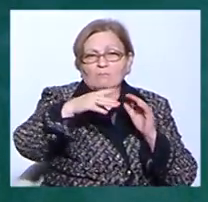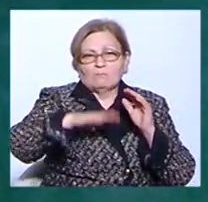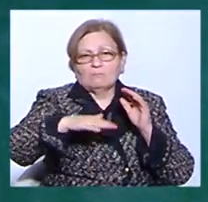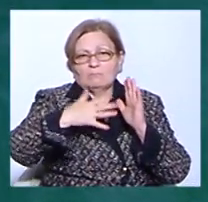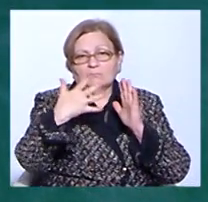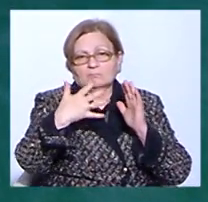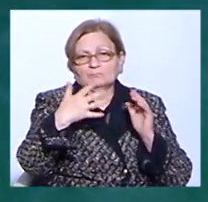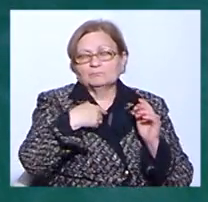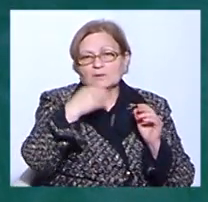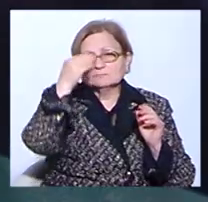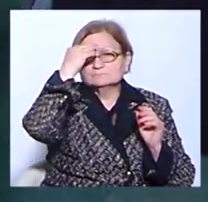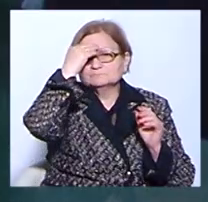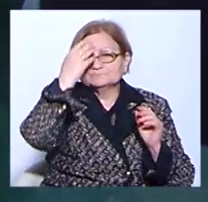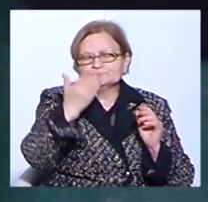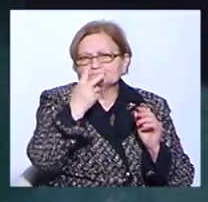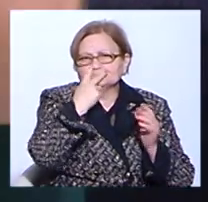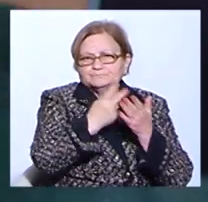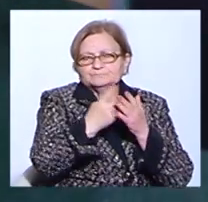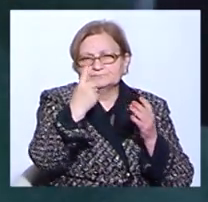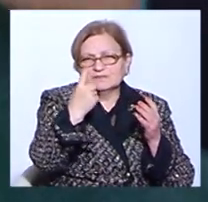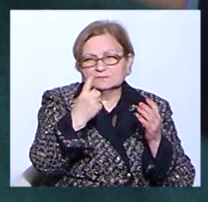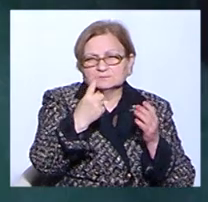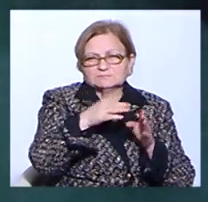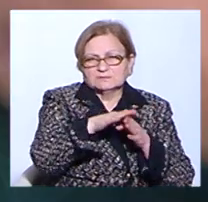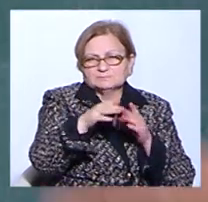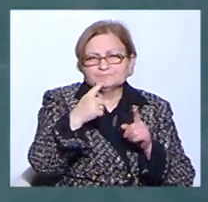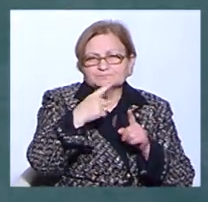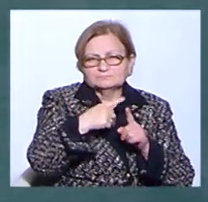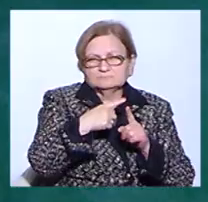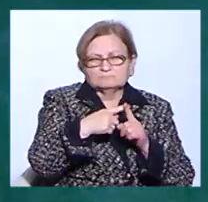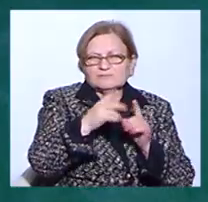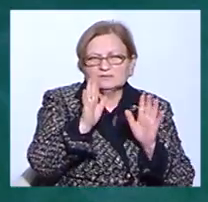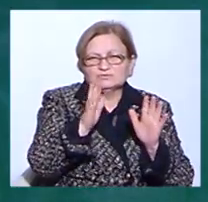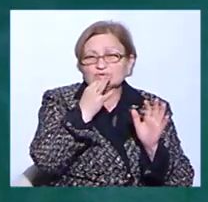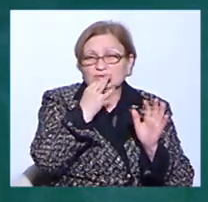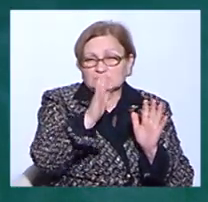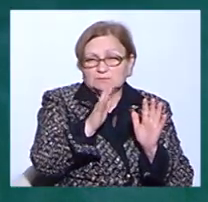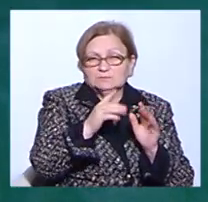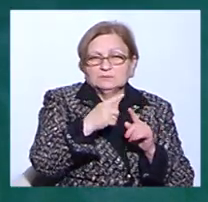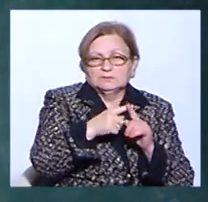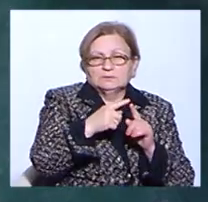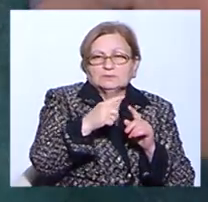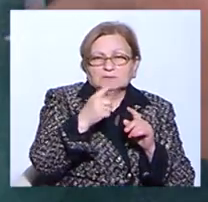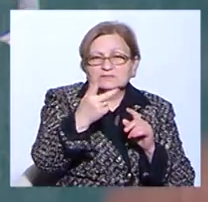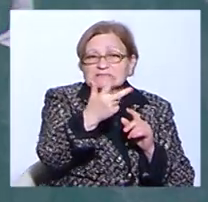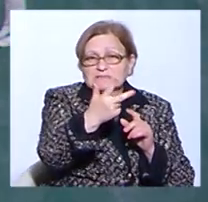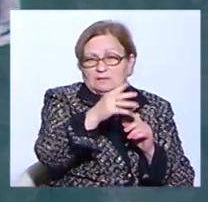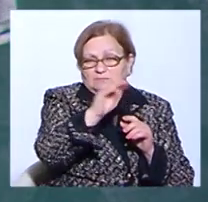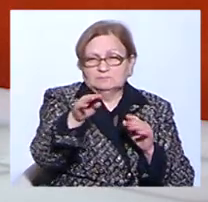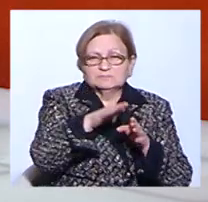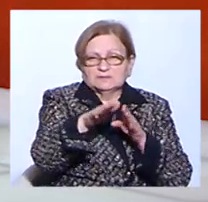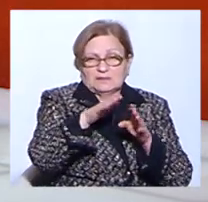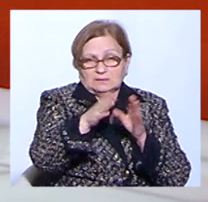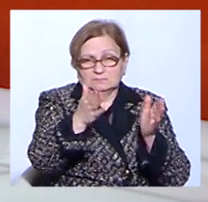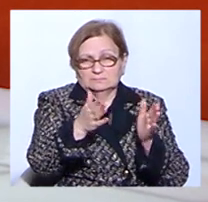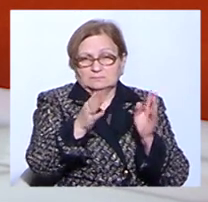და წარმოვიდგენ ასეთნაირად, როგორც 1 დამატებული 1 ჯერ ასე. დამატებული 1 და დამატებული 1. მეტი მე მთელი არ